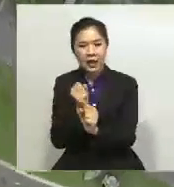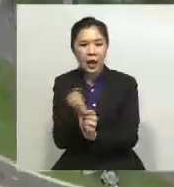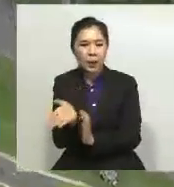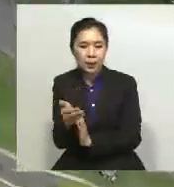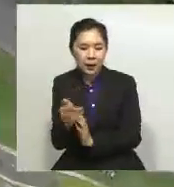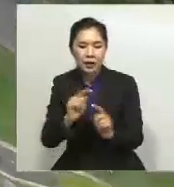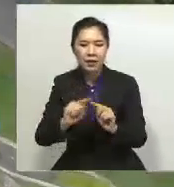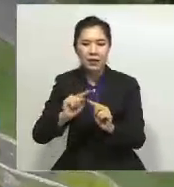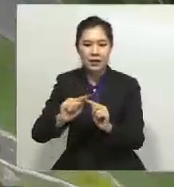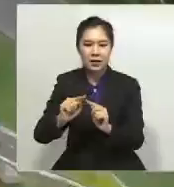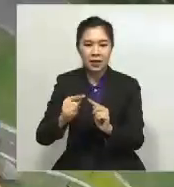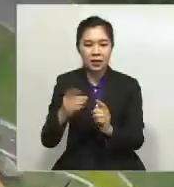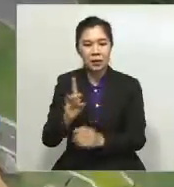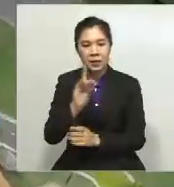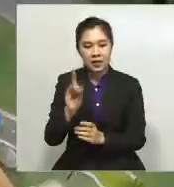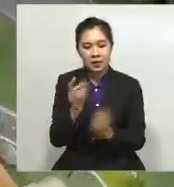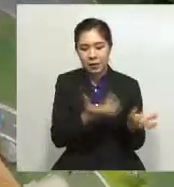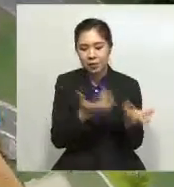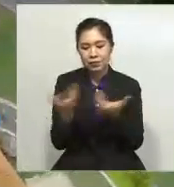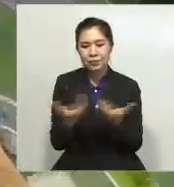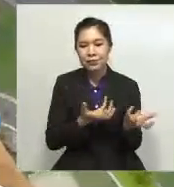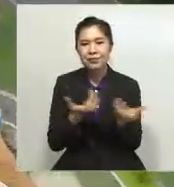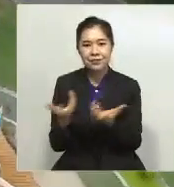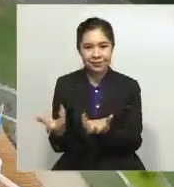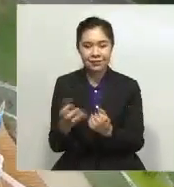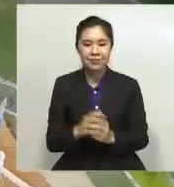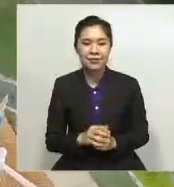หรือใช้เรือขนถ่ายสัตว์น้ำถือปฏิบัติ